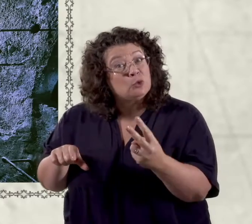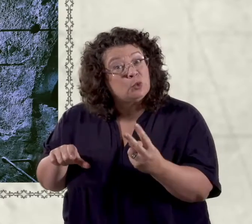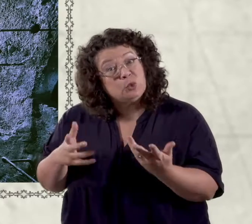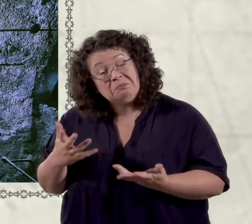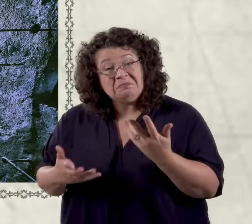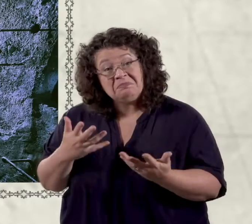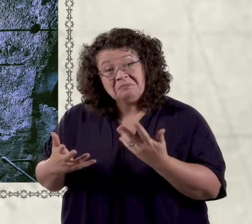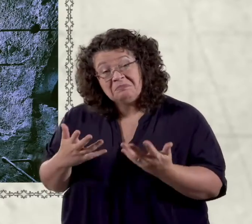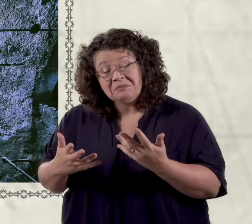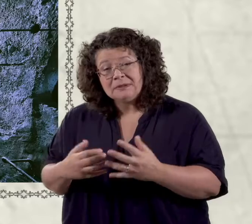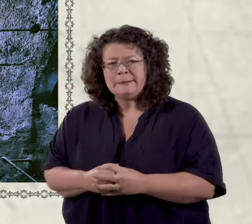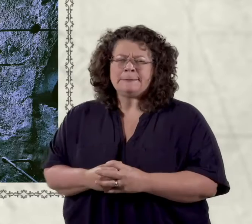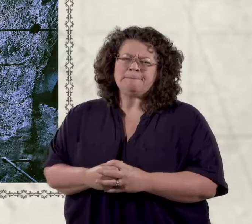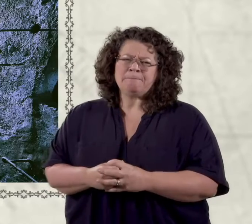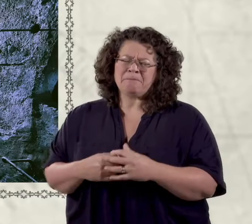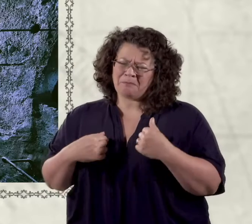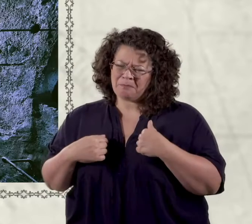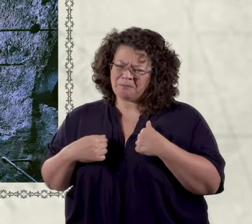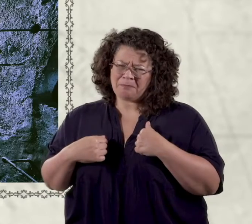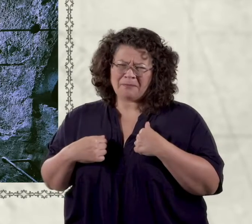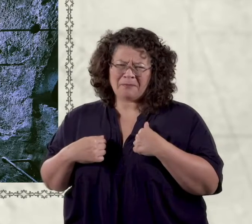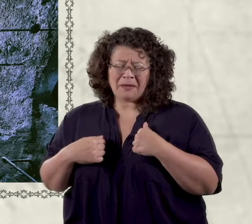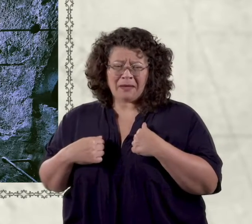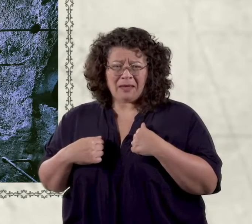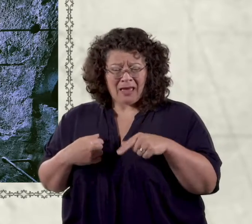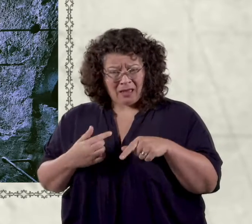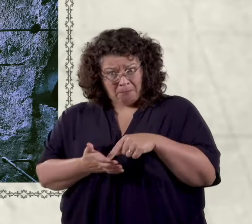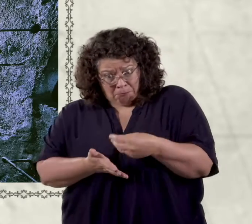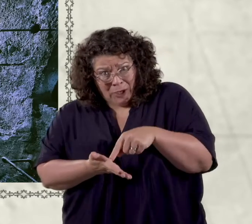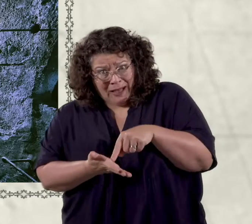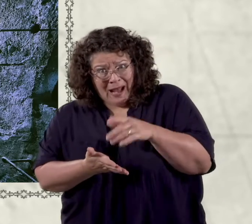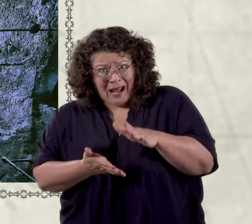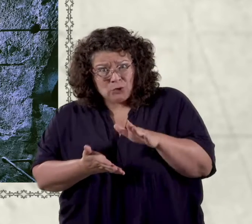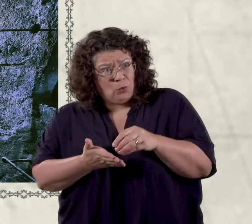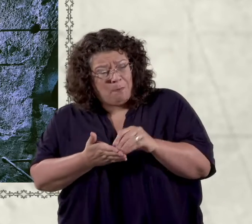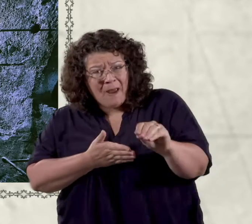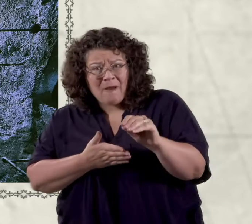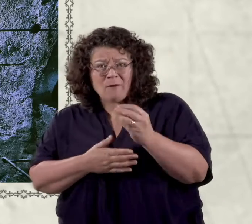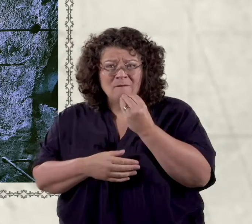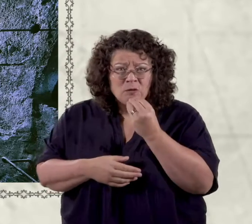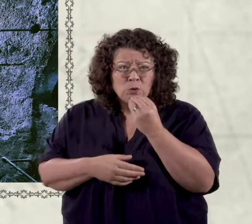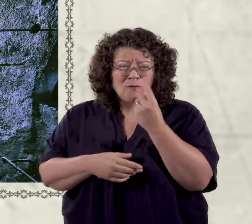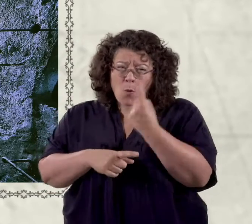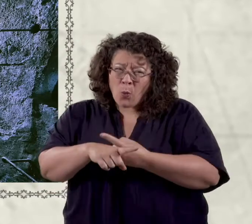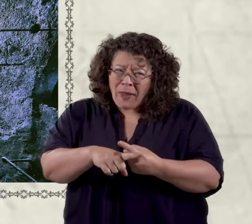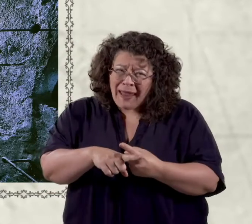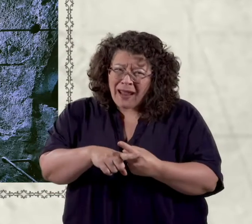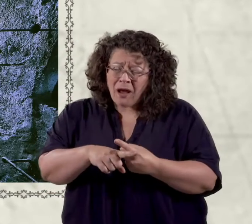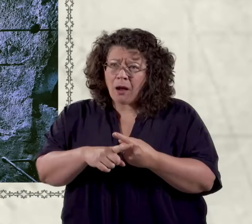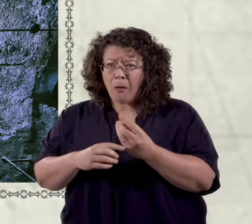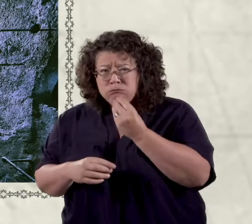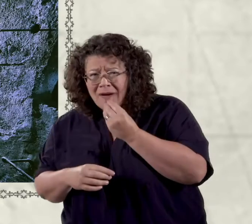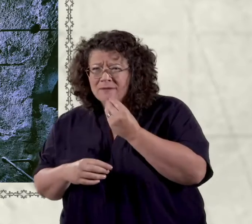lwcus? Roedd disgwyl i fi talu am bwyd am wythnos gyfan. Brecwast, cinio